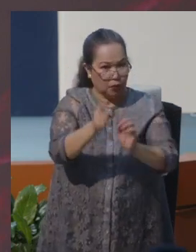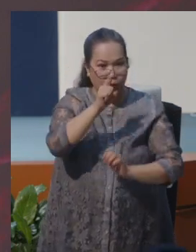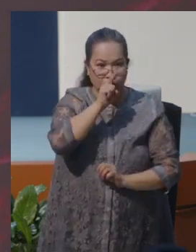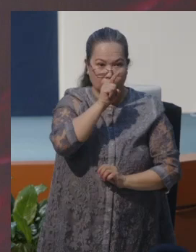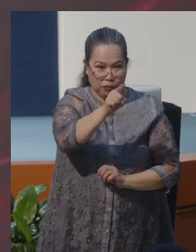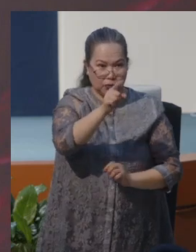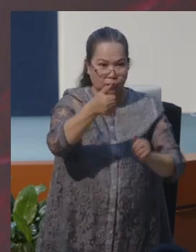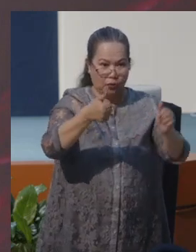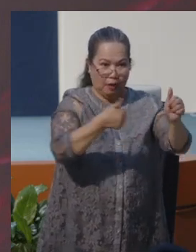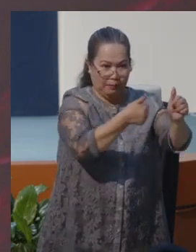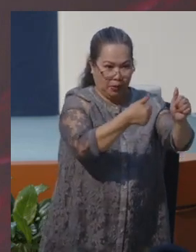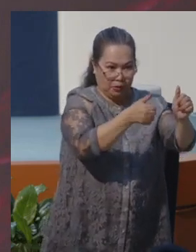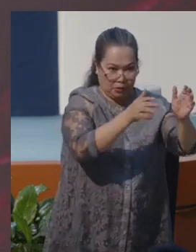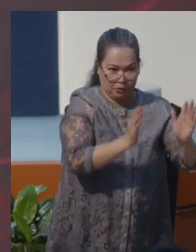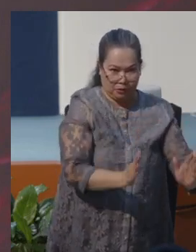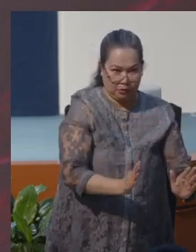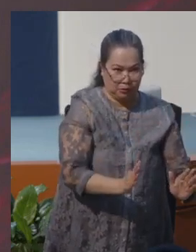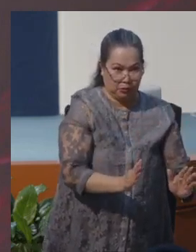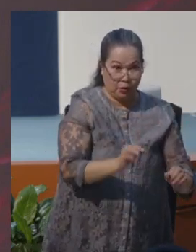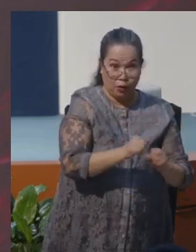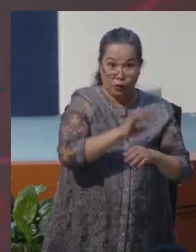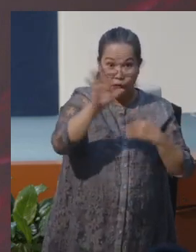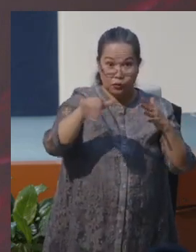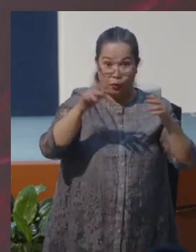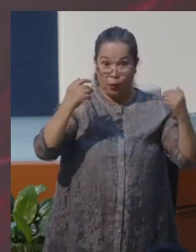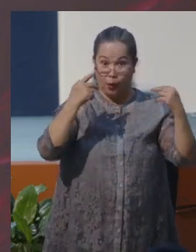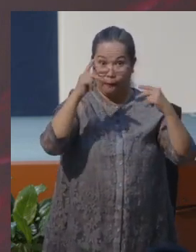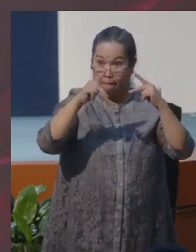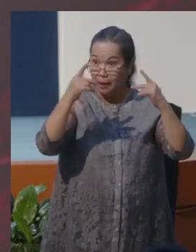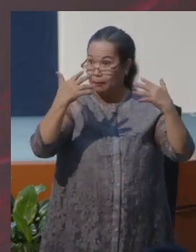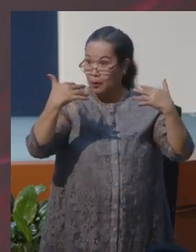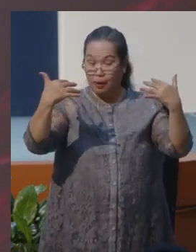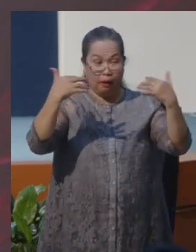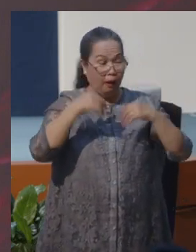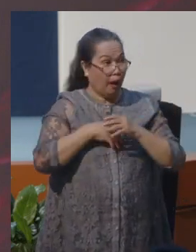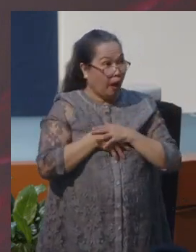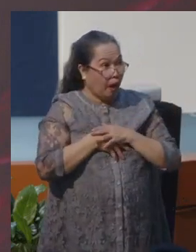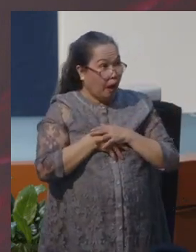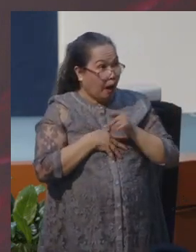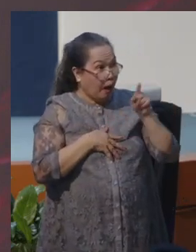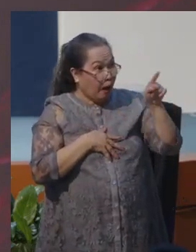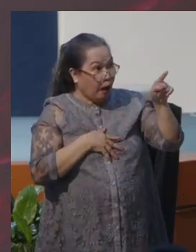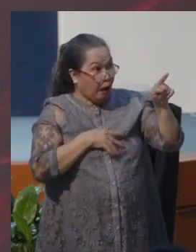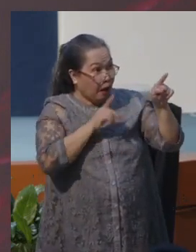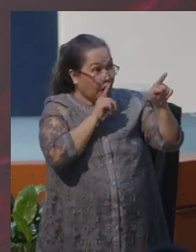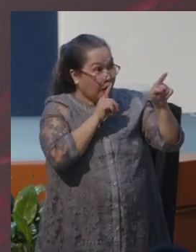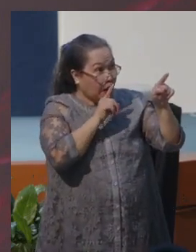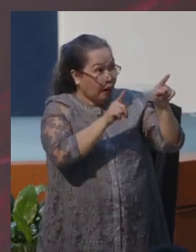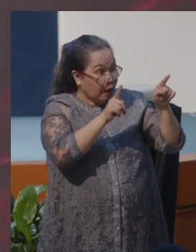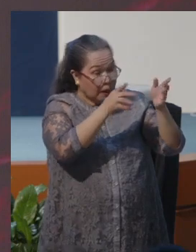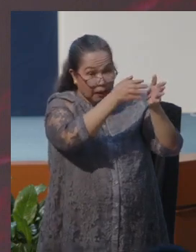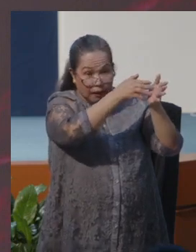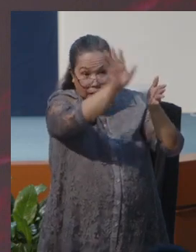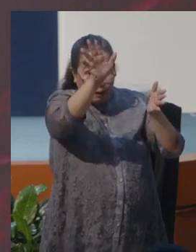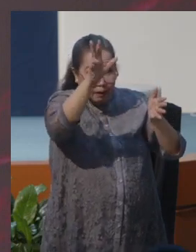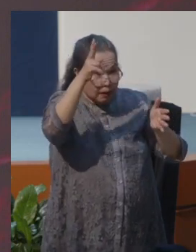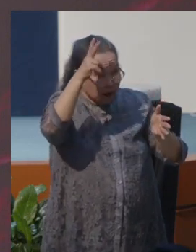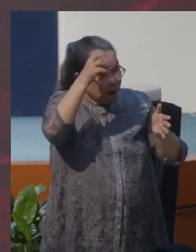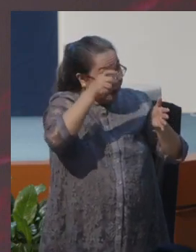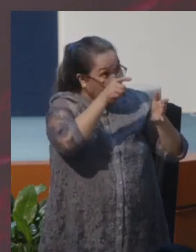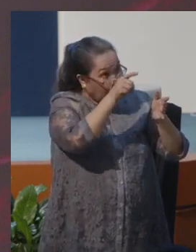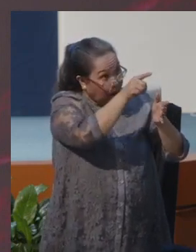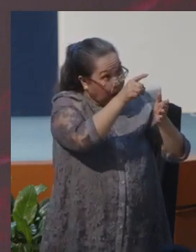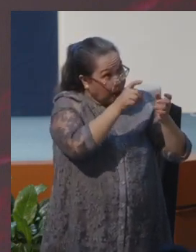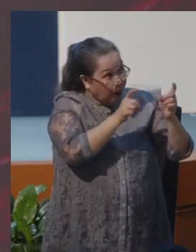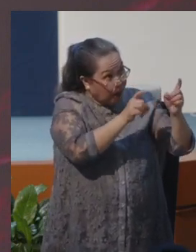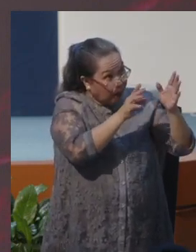na apostol para malaman ng lahat na ang kanilang sinasabi, ang kanilang gospel ay